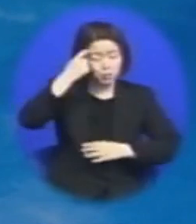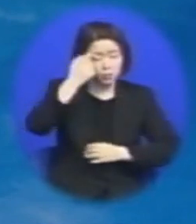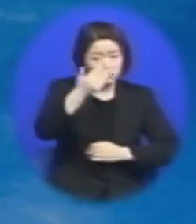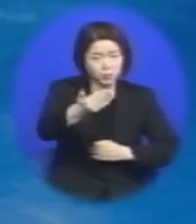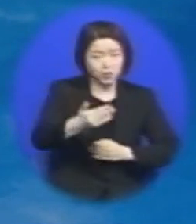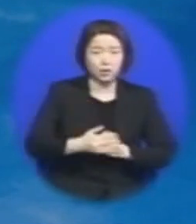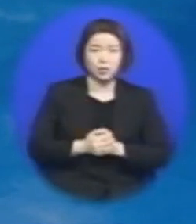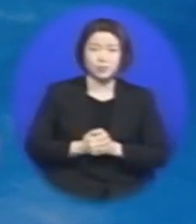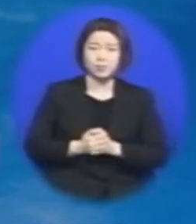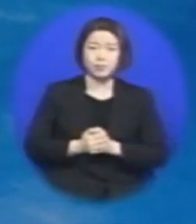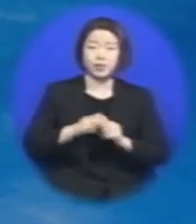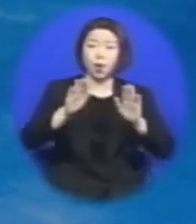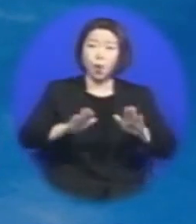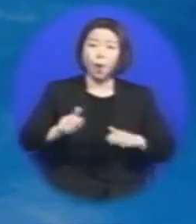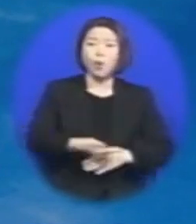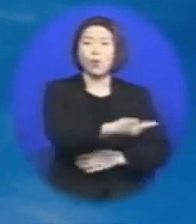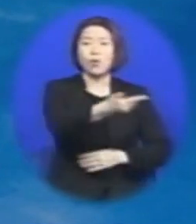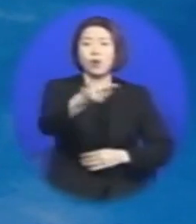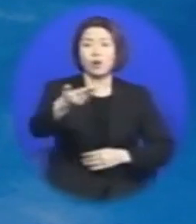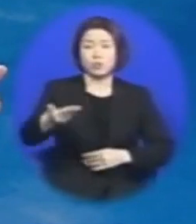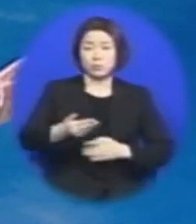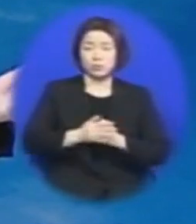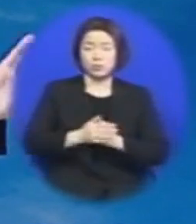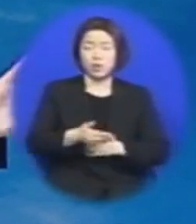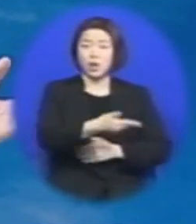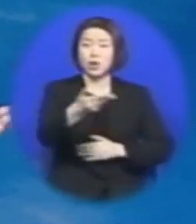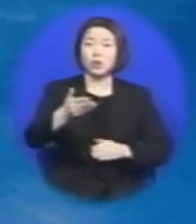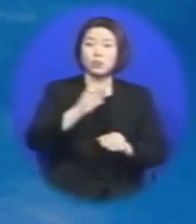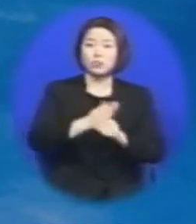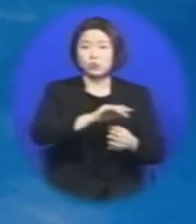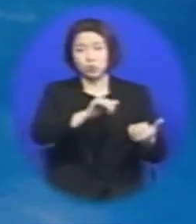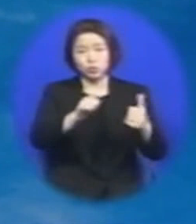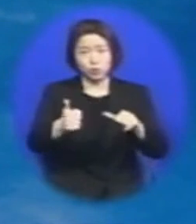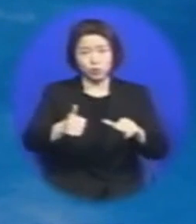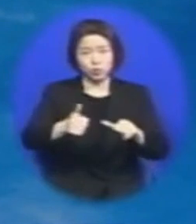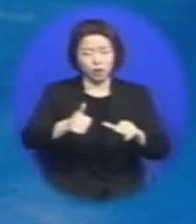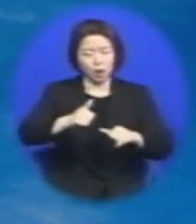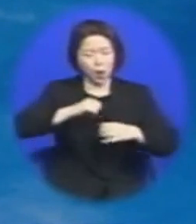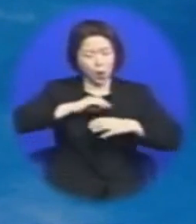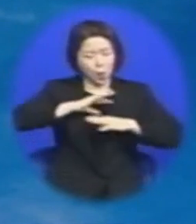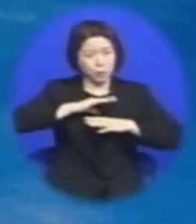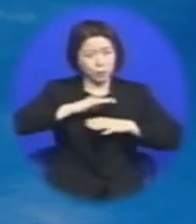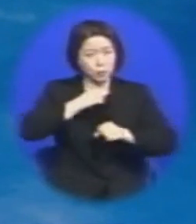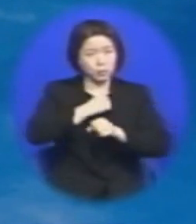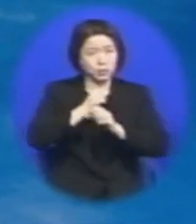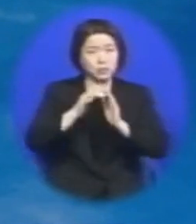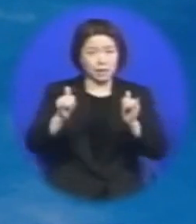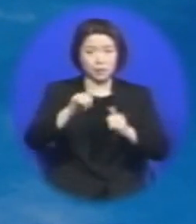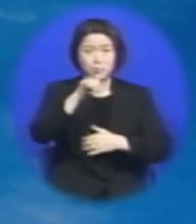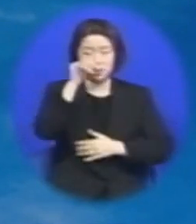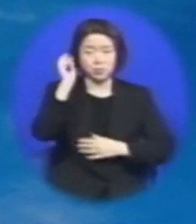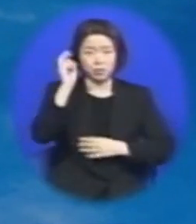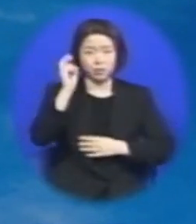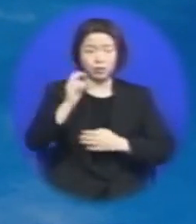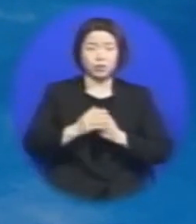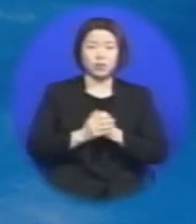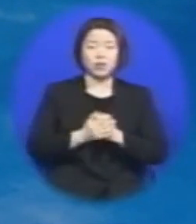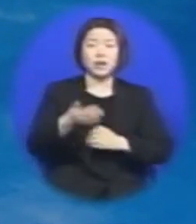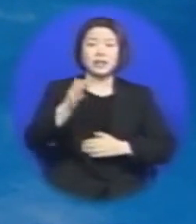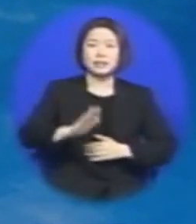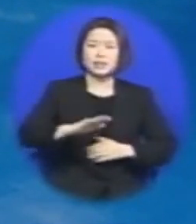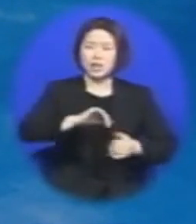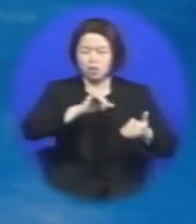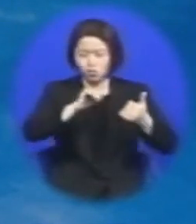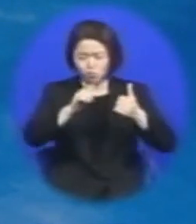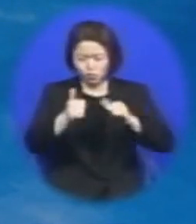무섭습니까 오늘 여러분 여러분 중에는 죽는게 무섭다고 생각하는 분이 있으실 거예요 그러나 죽는